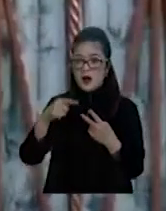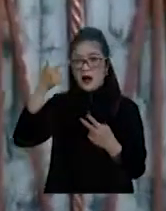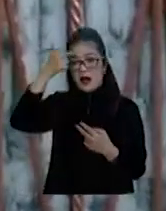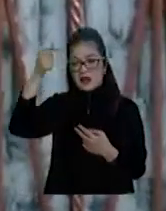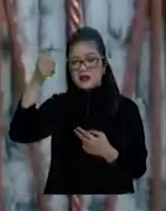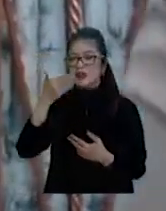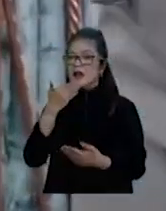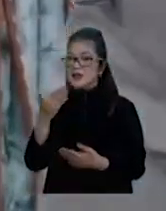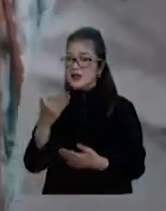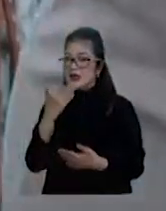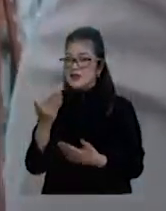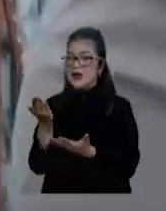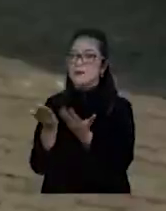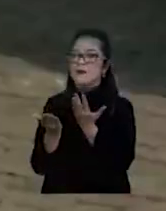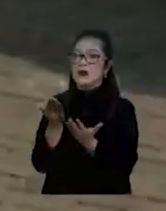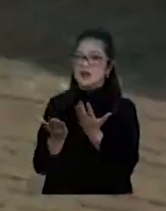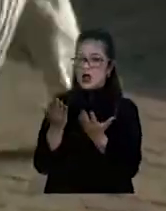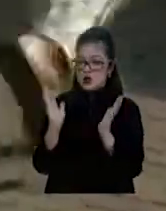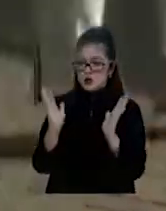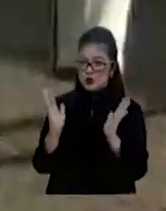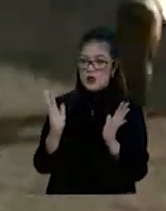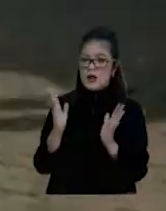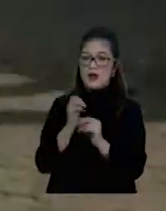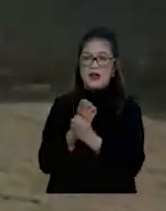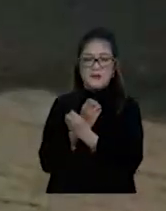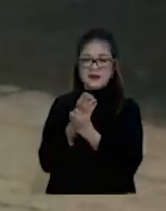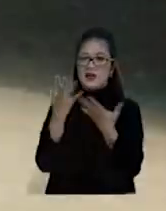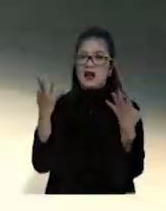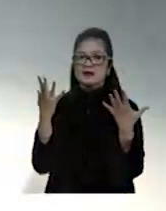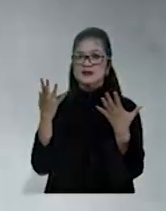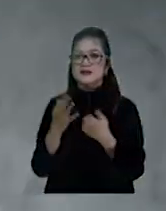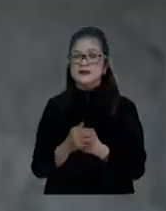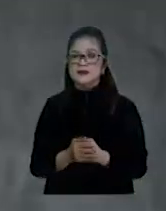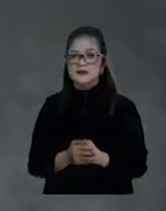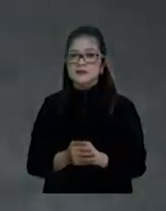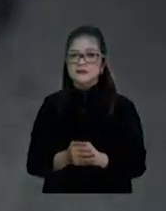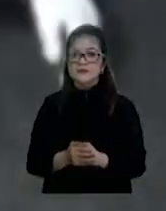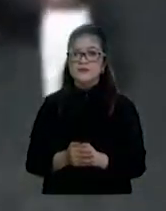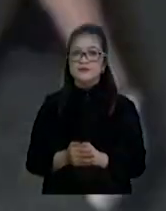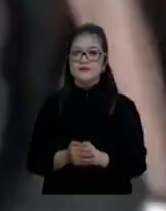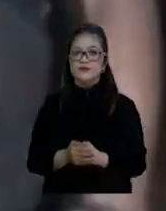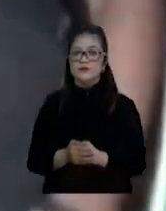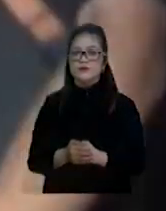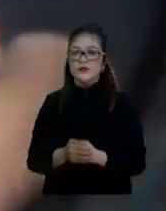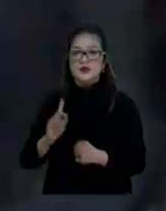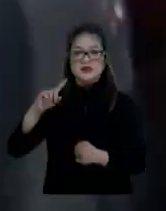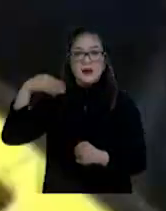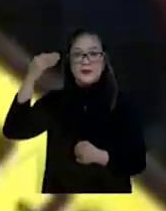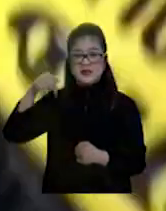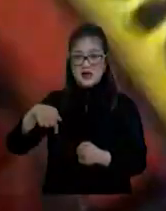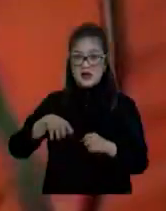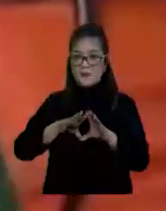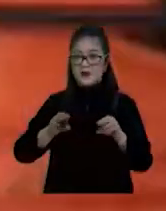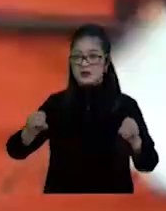temuan penyelidikan dapat saling berkesinambungan dan dapat diambil satu kesimpulan. Hingga kini, petugas kepolisian belum